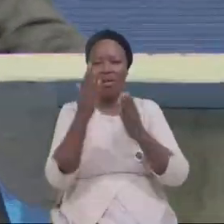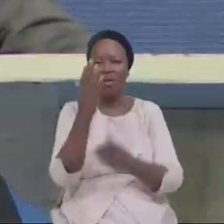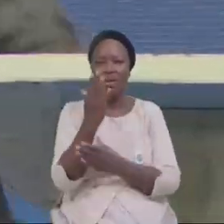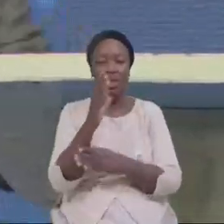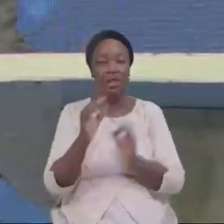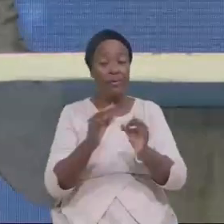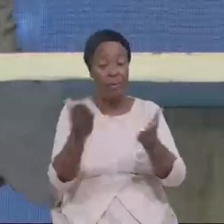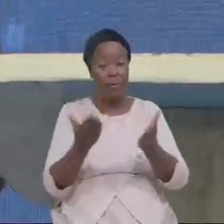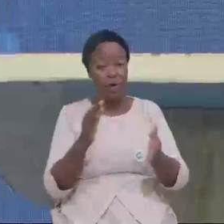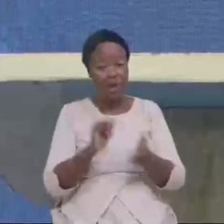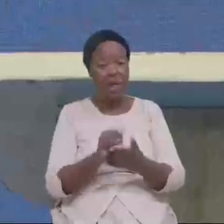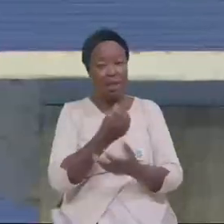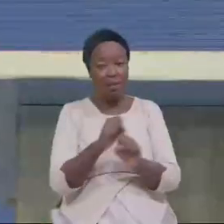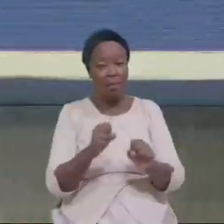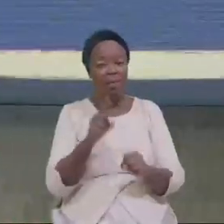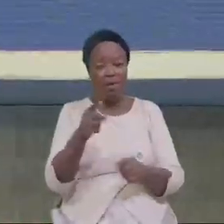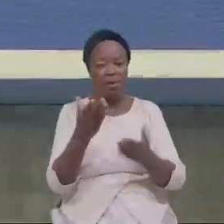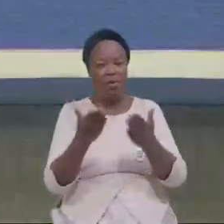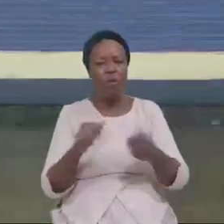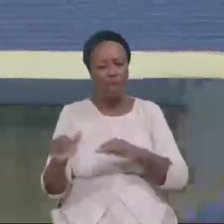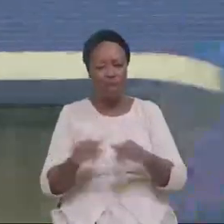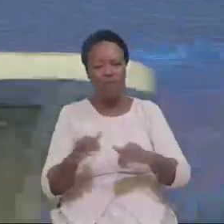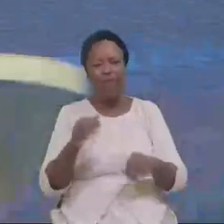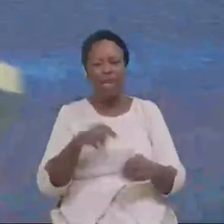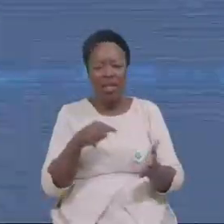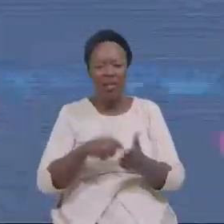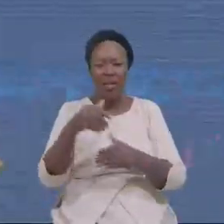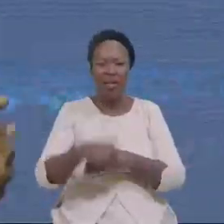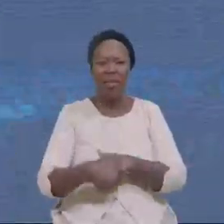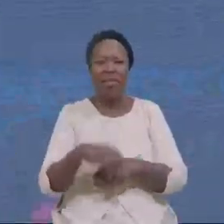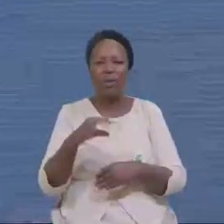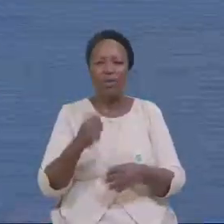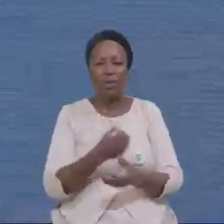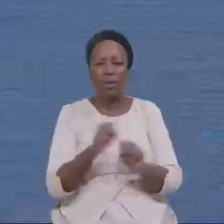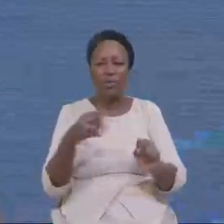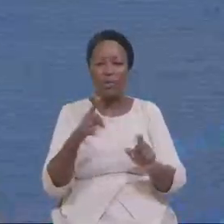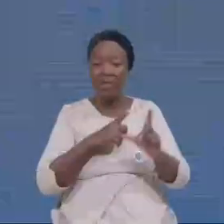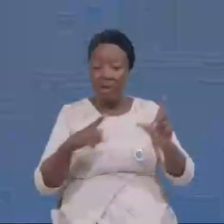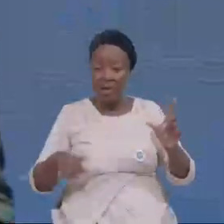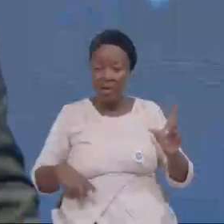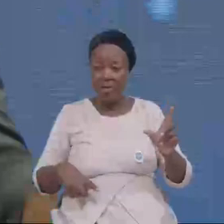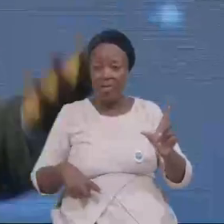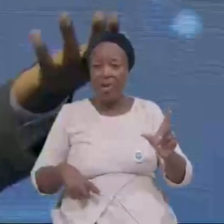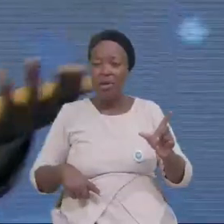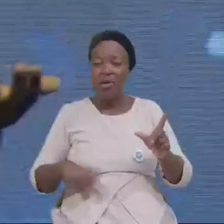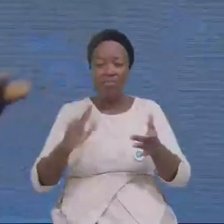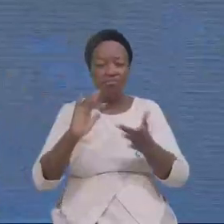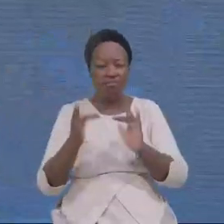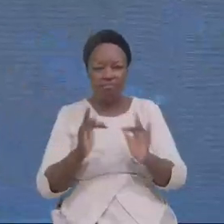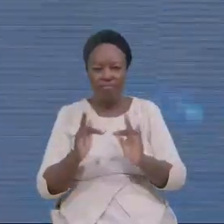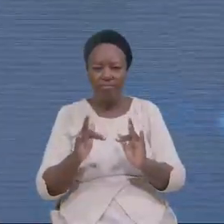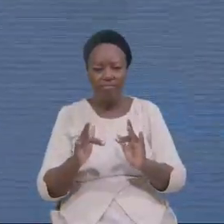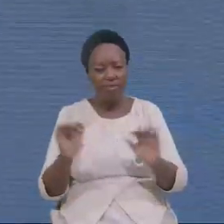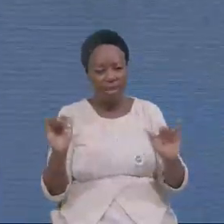ce salut, tu veux l'accomplissement ce soir du salut du Seigneur en ligne. La même